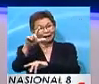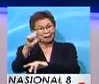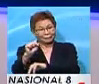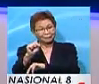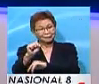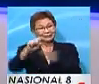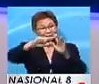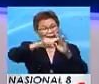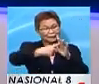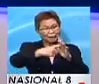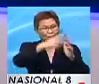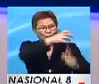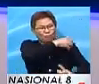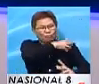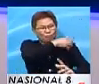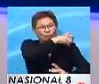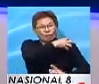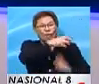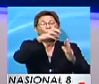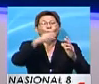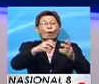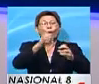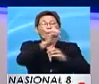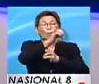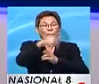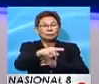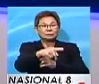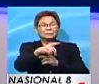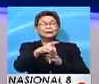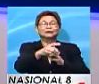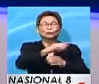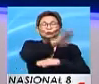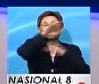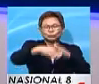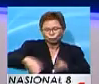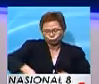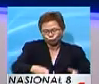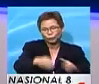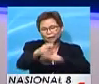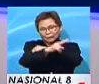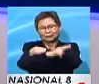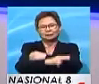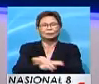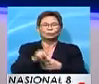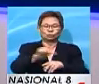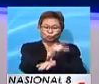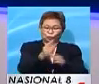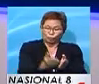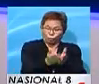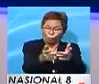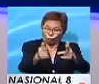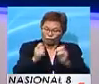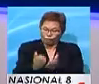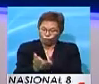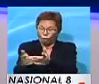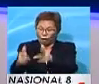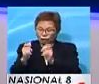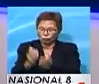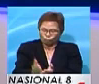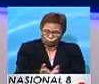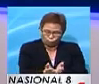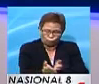operasi penguatkuasaan di sungai-sungai utama seluruh negeri khususnya aspek keselamatan penggunaan bot ekspres bot laju dan